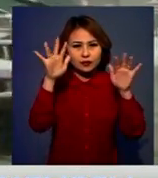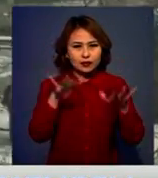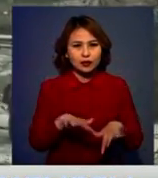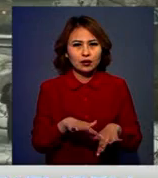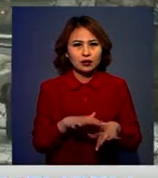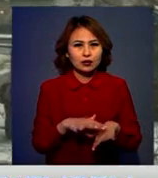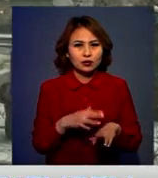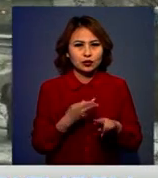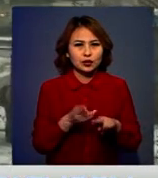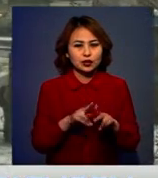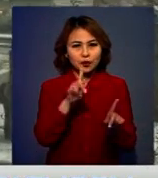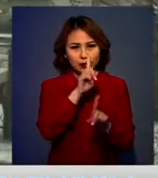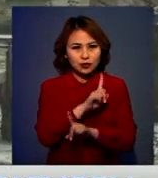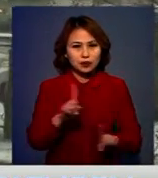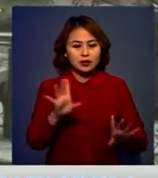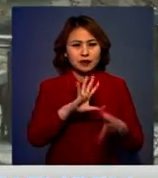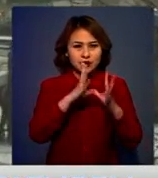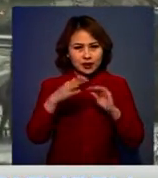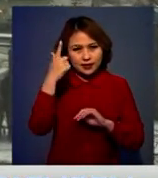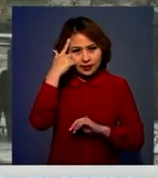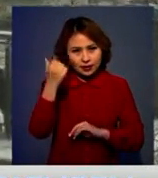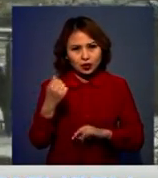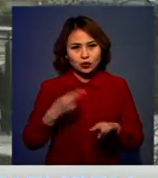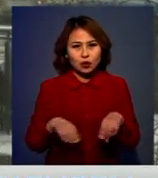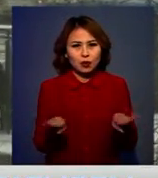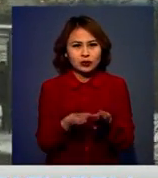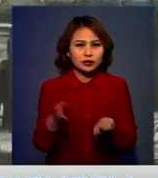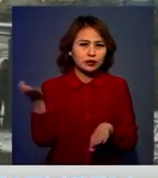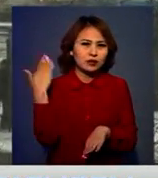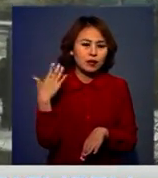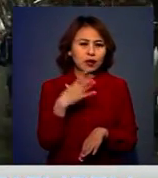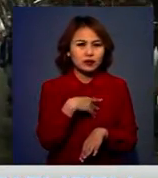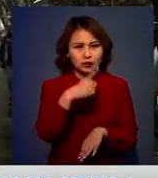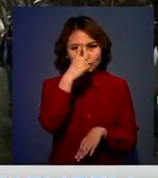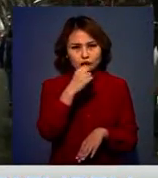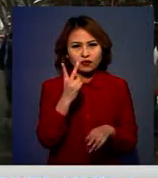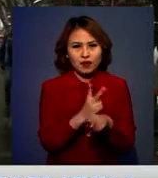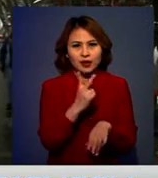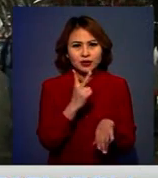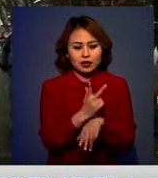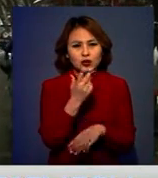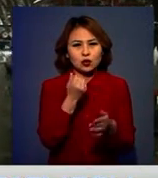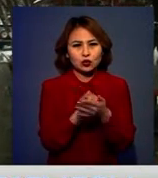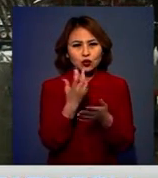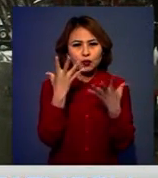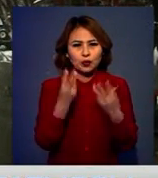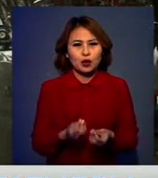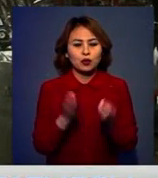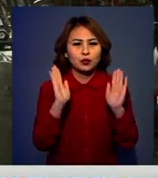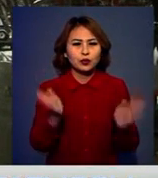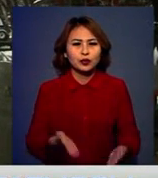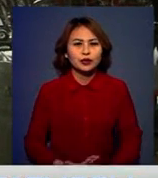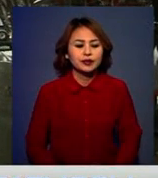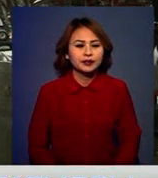жауы аймақ үшін ерекше құбылыс емес. Қазгидромет өкілдер бұндай жайсыз күн райы әлі 2-3 күнге дейін жалғасады деп болжап